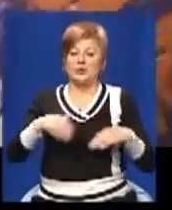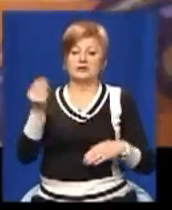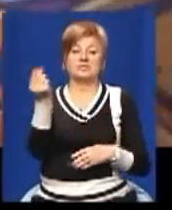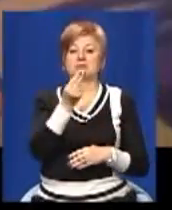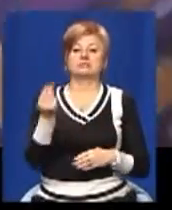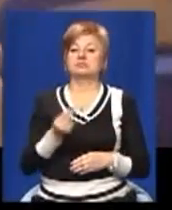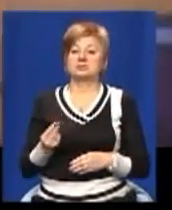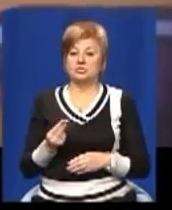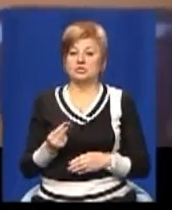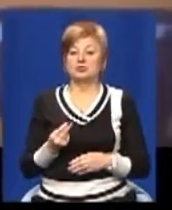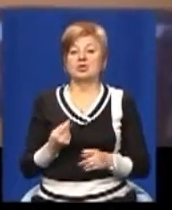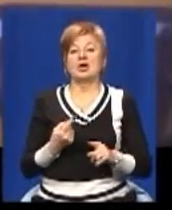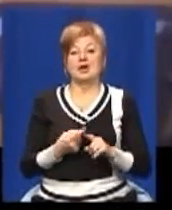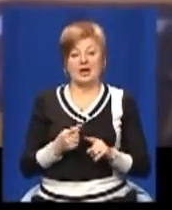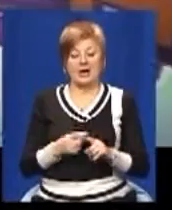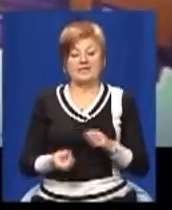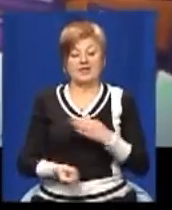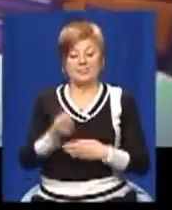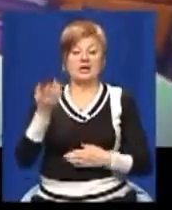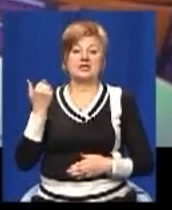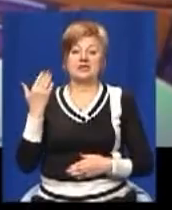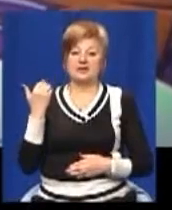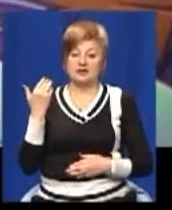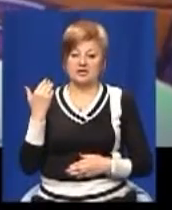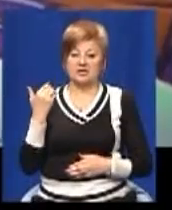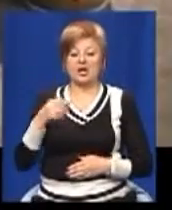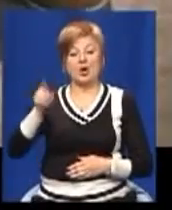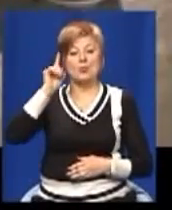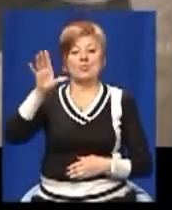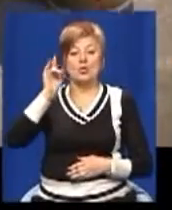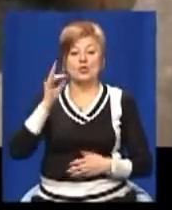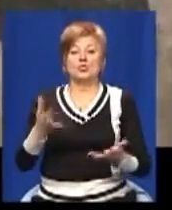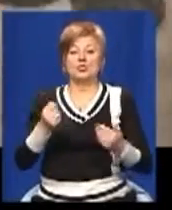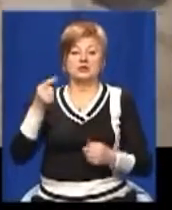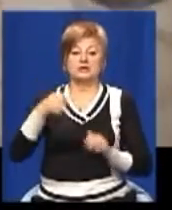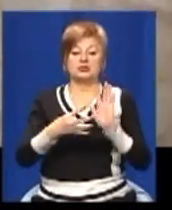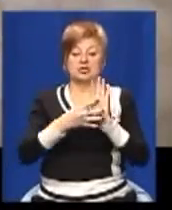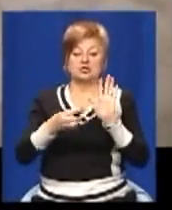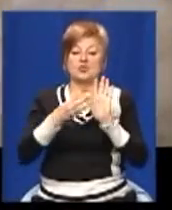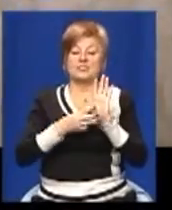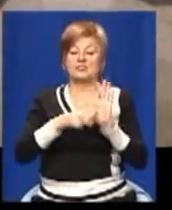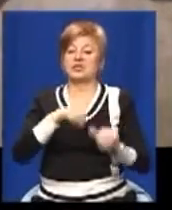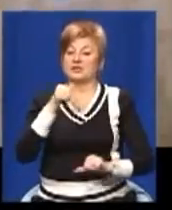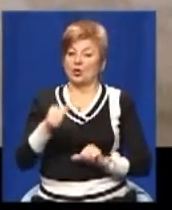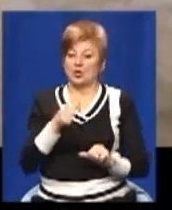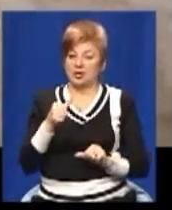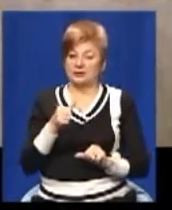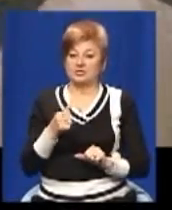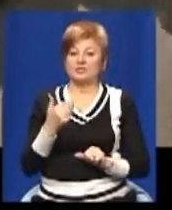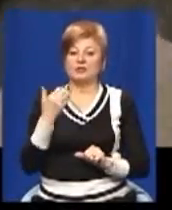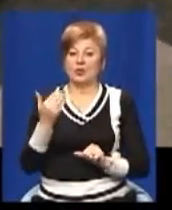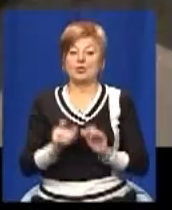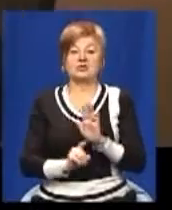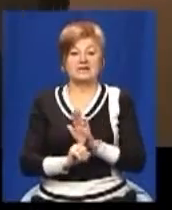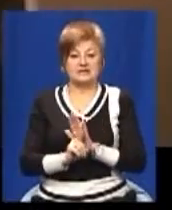образотворче мистецтво, яке виникло зовсім недавно. Свою популярність він отримав в 1980-х роках. Його